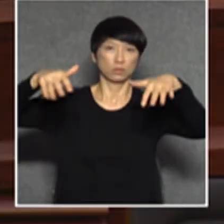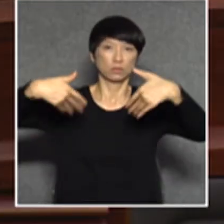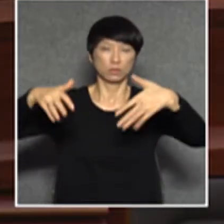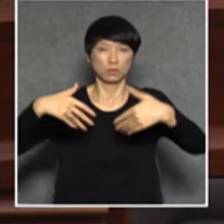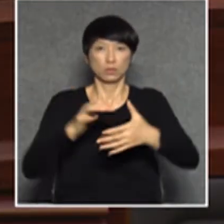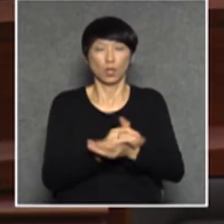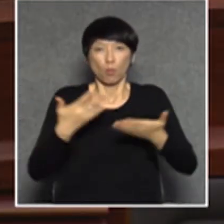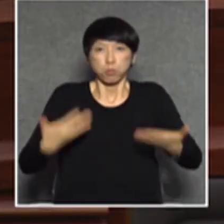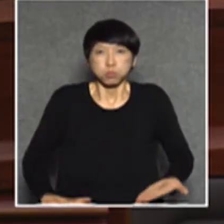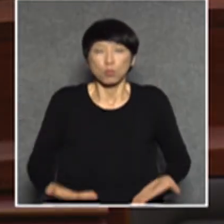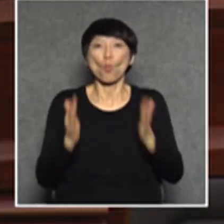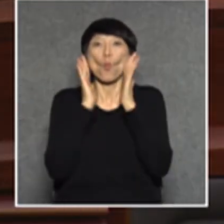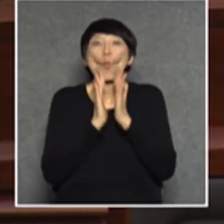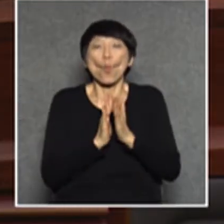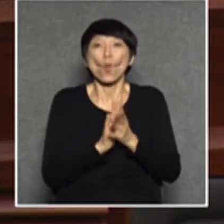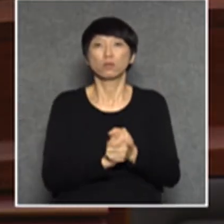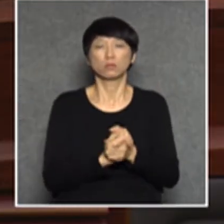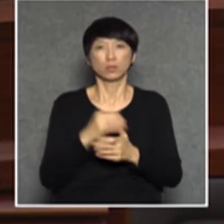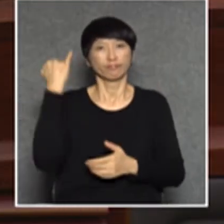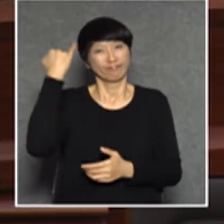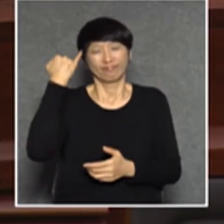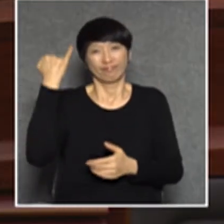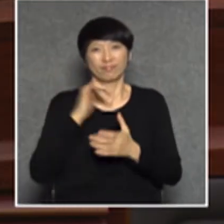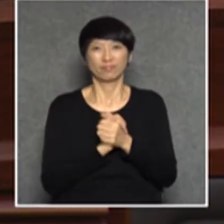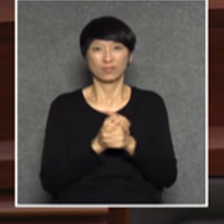制，呢啲都唔系我所能知道嘅，一定要